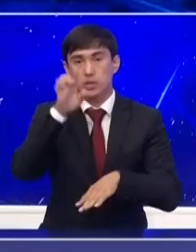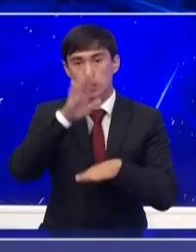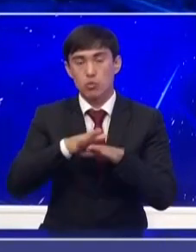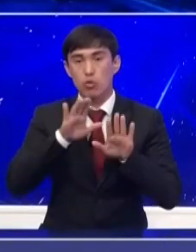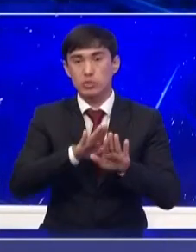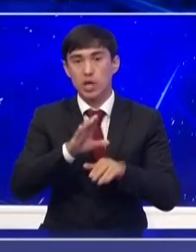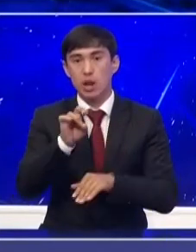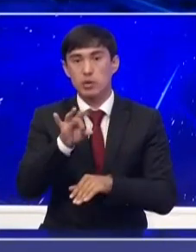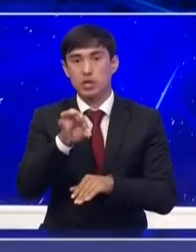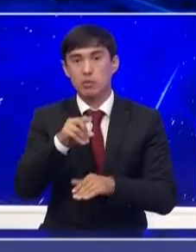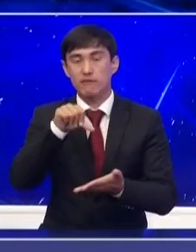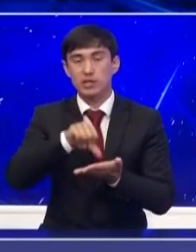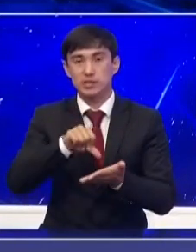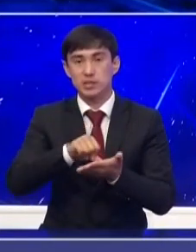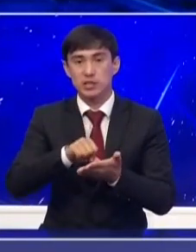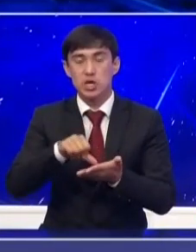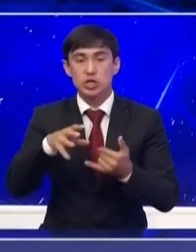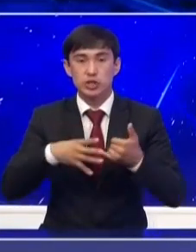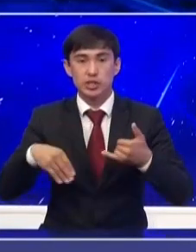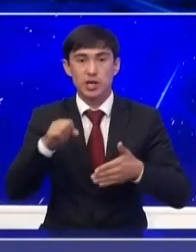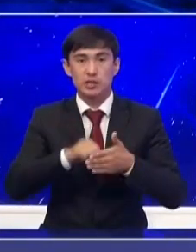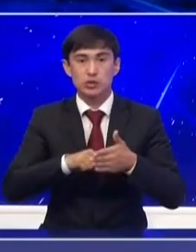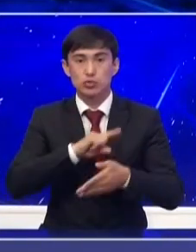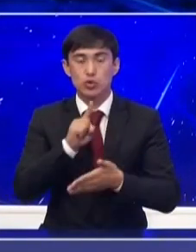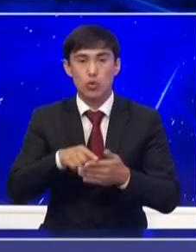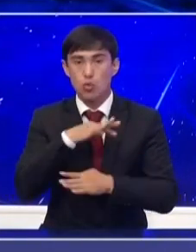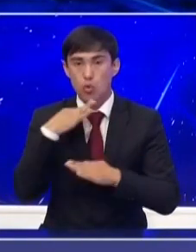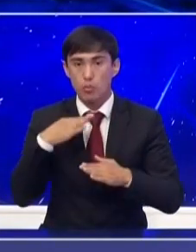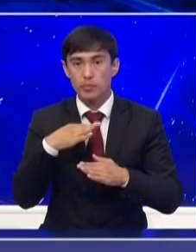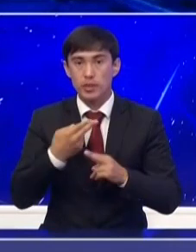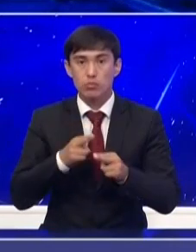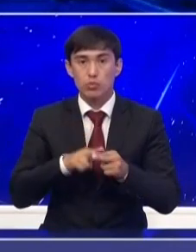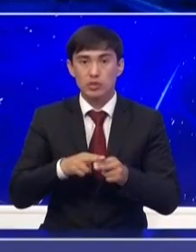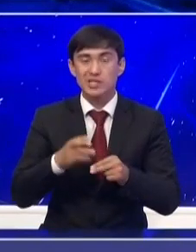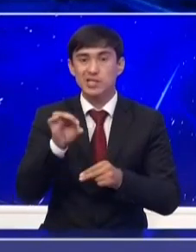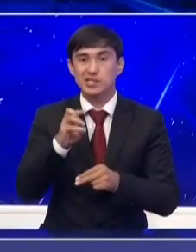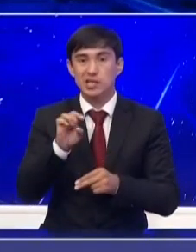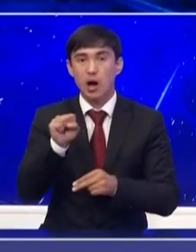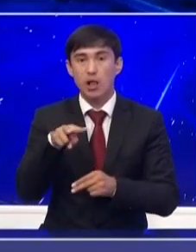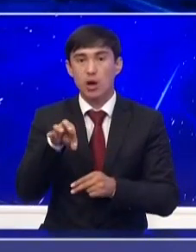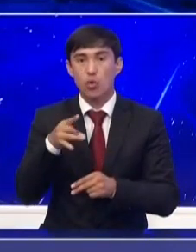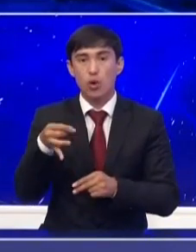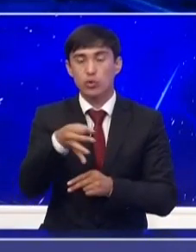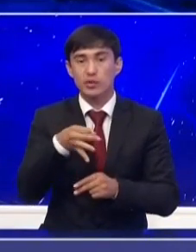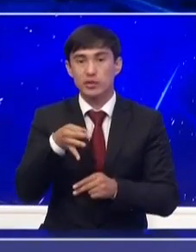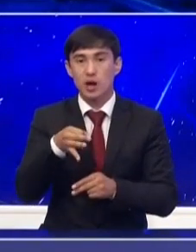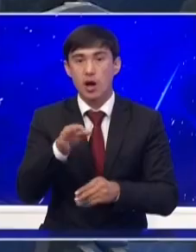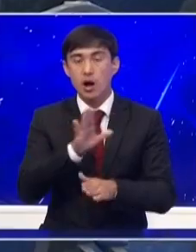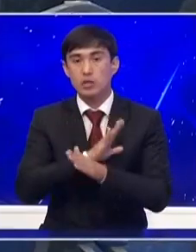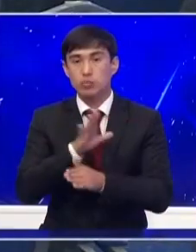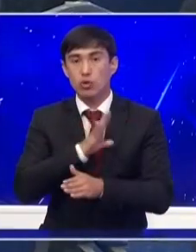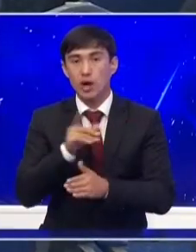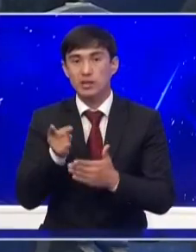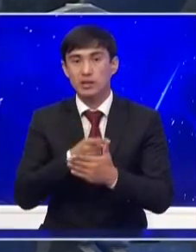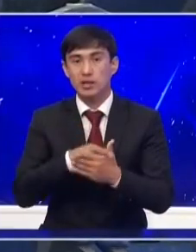орынбасары Әлібек Жақанбаев қатысты. Жерге қатысты сұрақ көп. Сұрақсы сол, Ескелді мен Алакөл аудандарында қайтыс